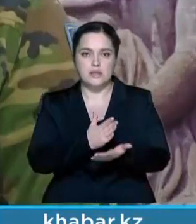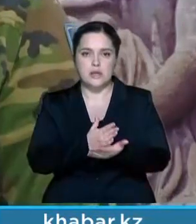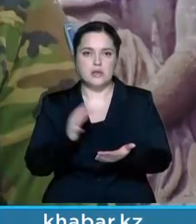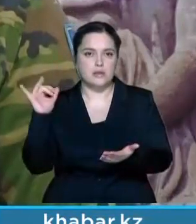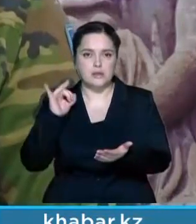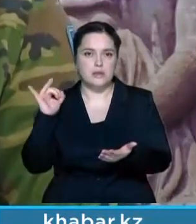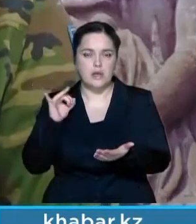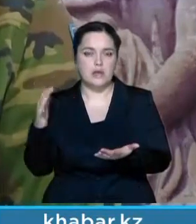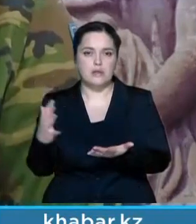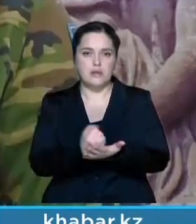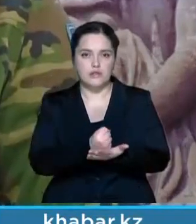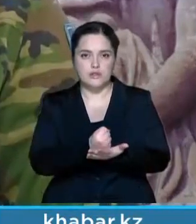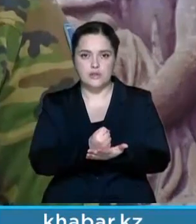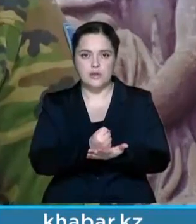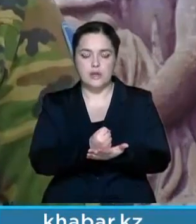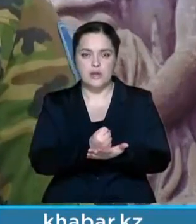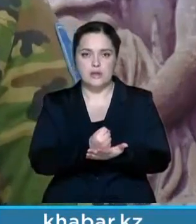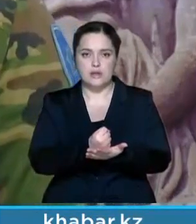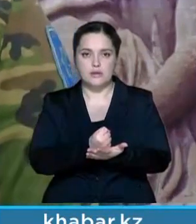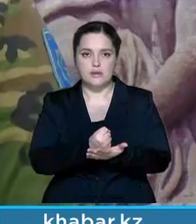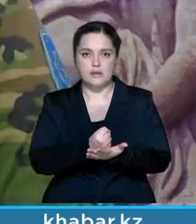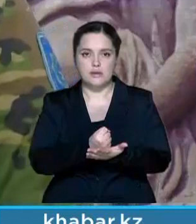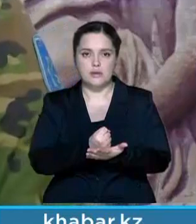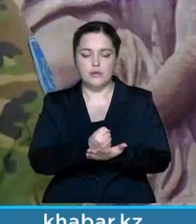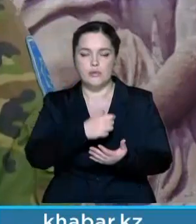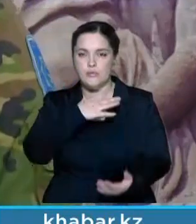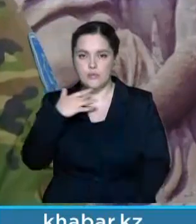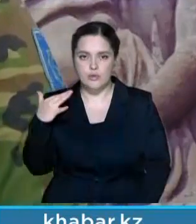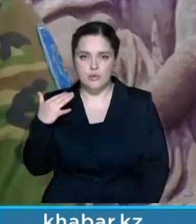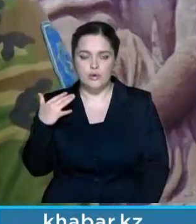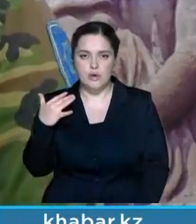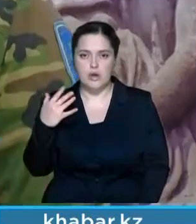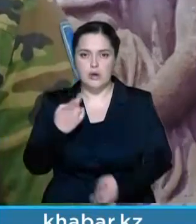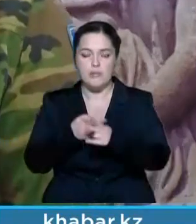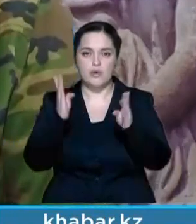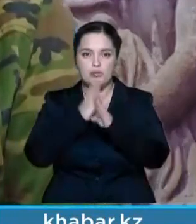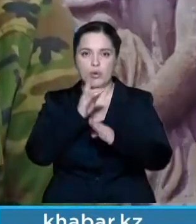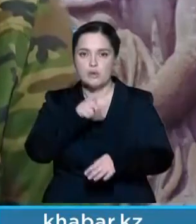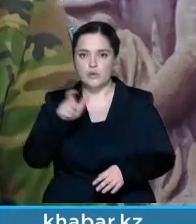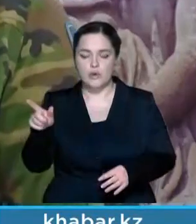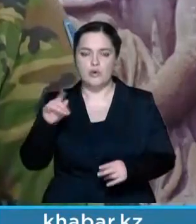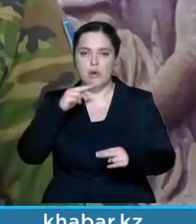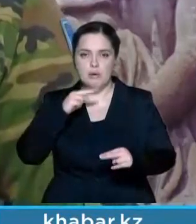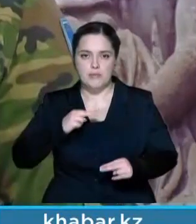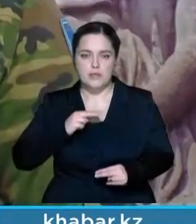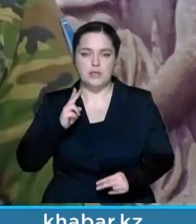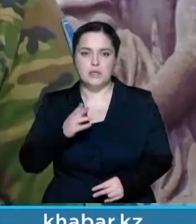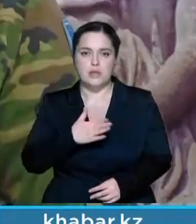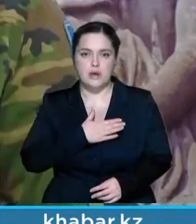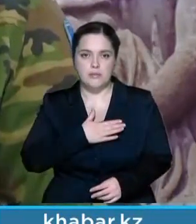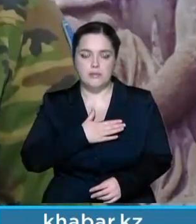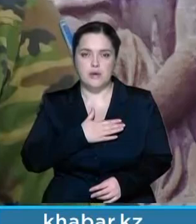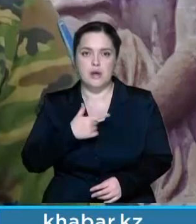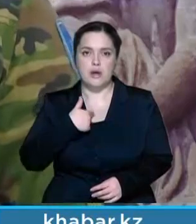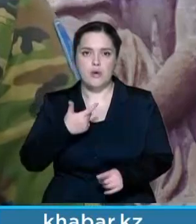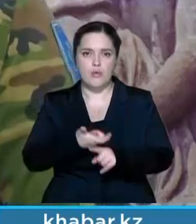архивные достижения, найдены много установлено судьбы людей, которые обращаются к нам. И я